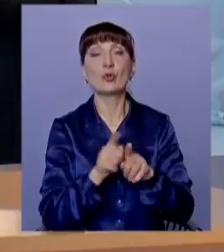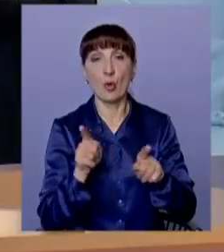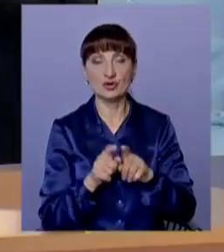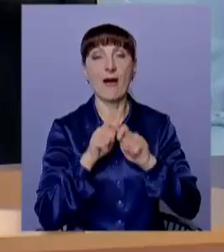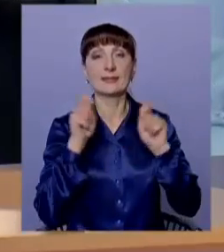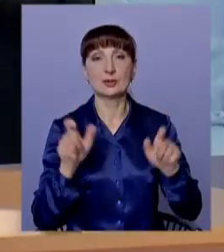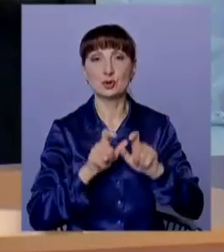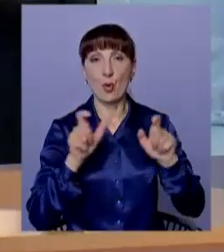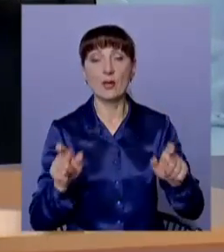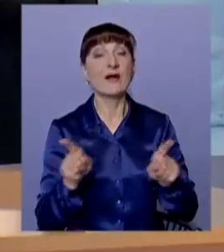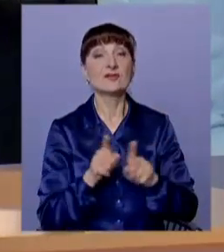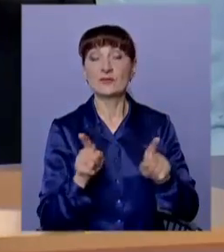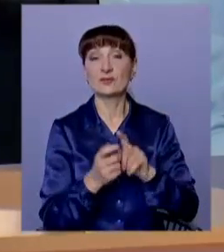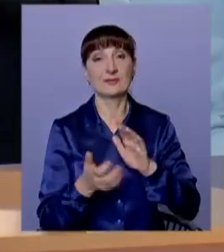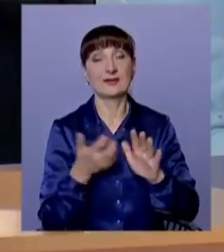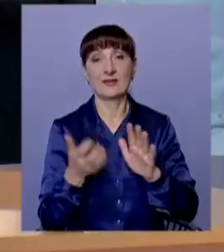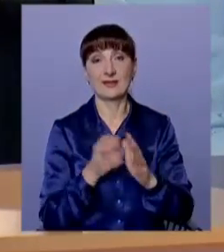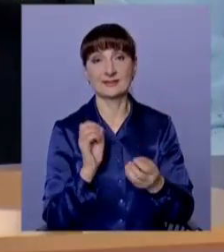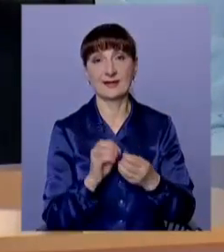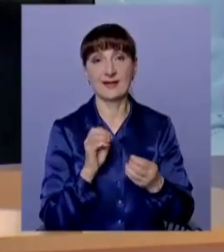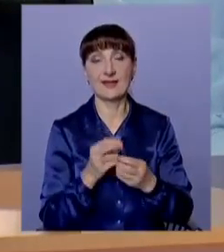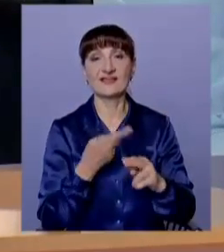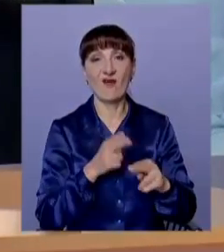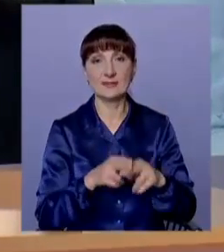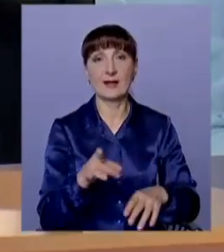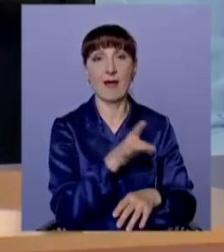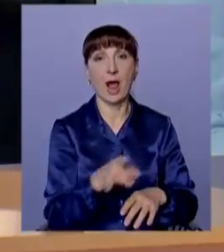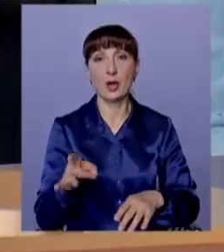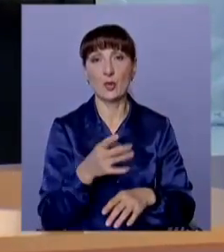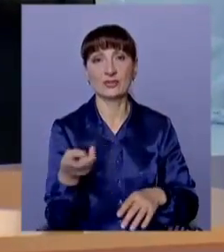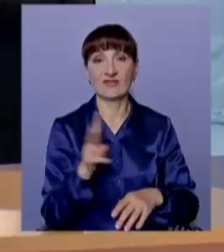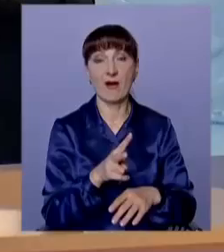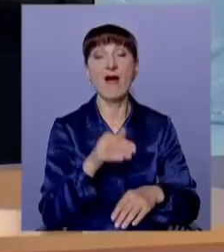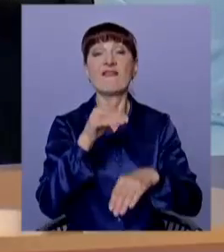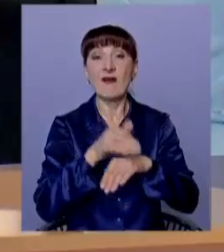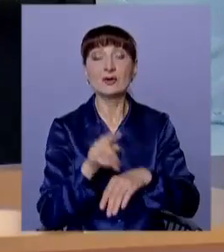Но, тем не менее, дефицит именно сохраняется в этих районах. Это говорит о том, что